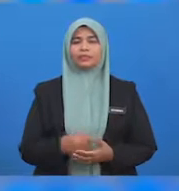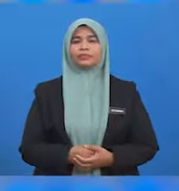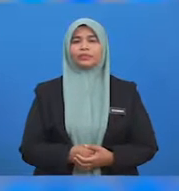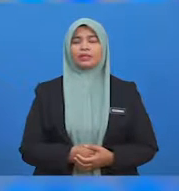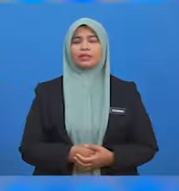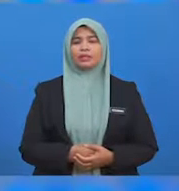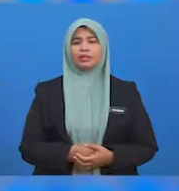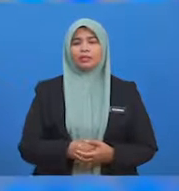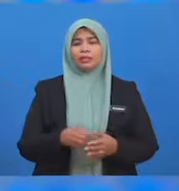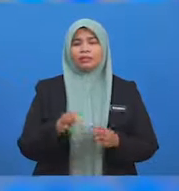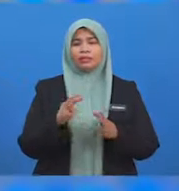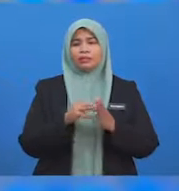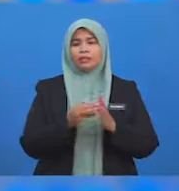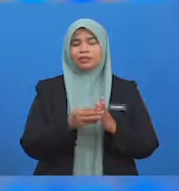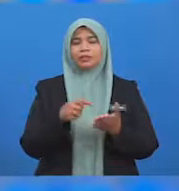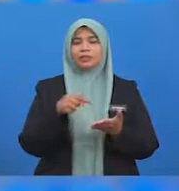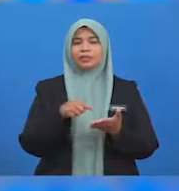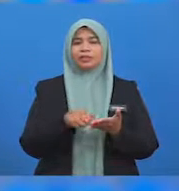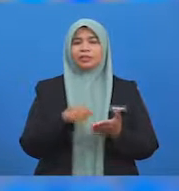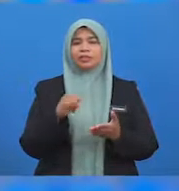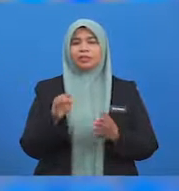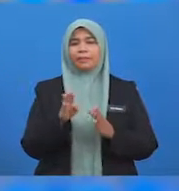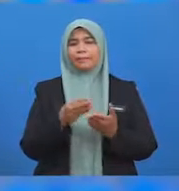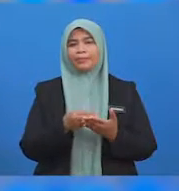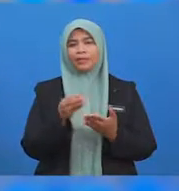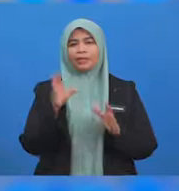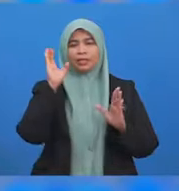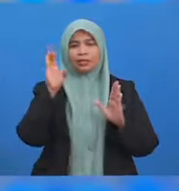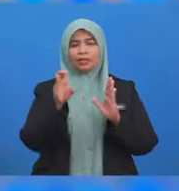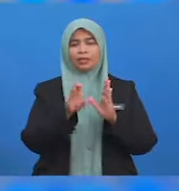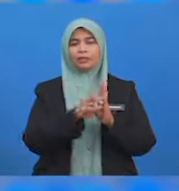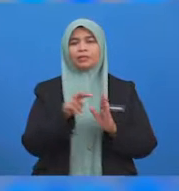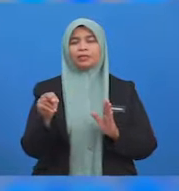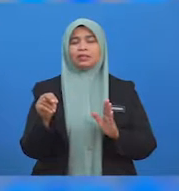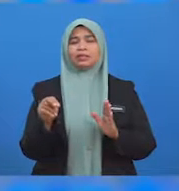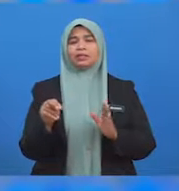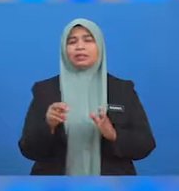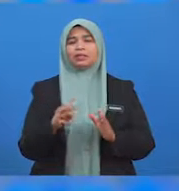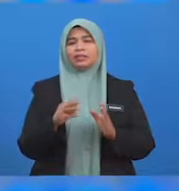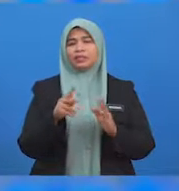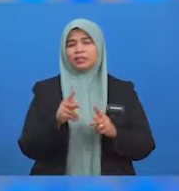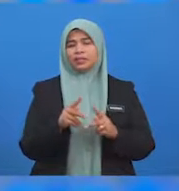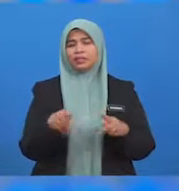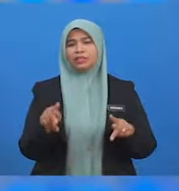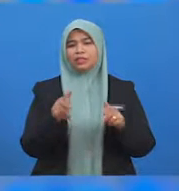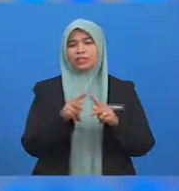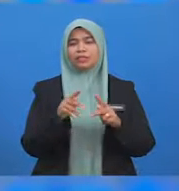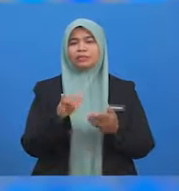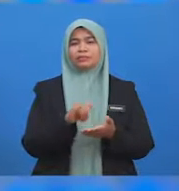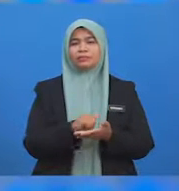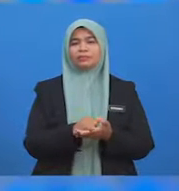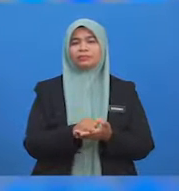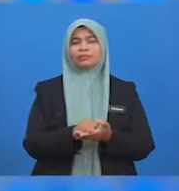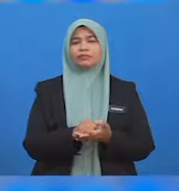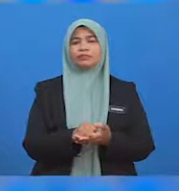Melalui maksud bahasa ini, ia memberi gambaran makna istilah qisas tersebut. Kata kuncinya di